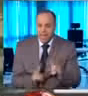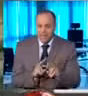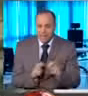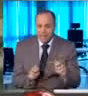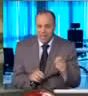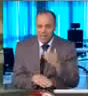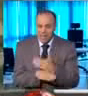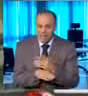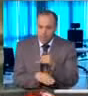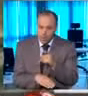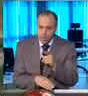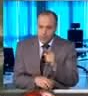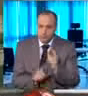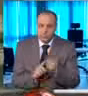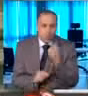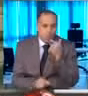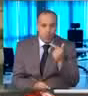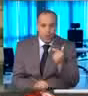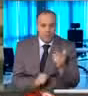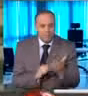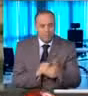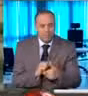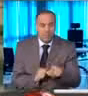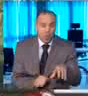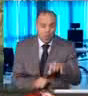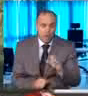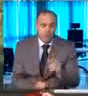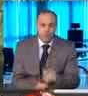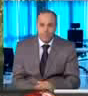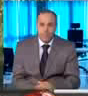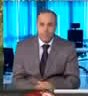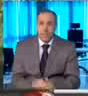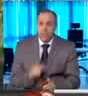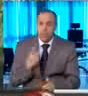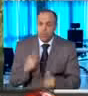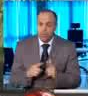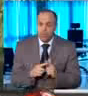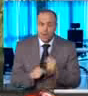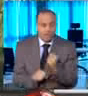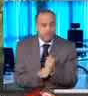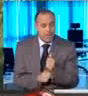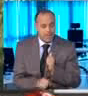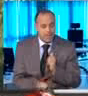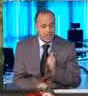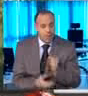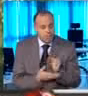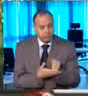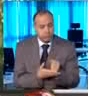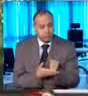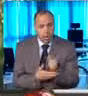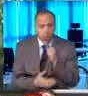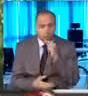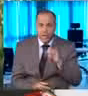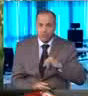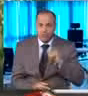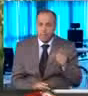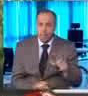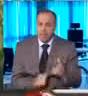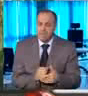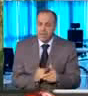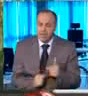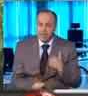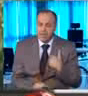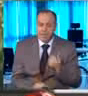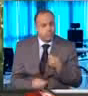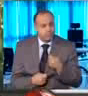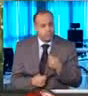آفاق الاستثمار الخاص في القطاع الفلاحي بالمنطقة. الدورة الثانية باش نحكوا على الاستثمارات الخاصة وتشجيع مزيد تشجيع شبان الفلاحين باش